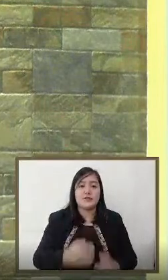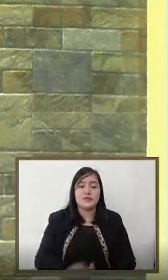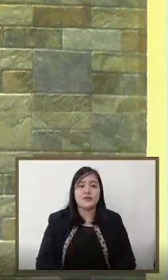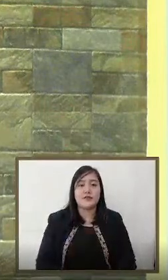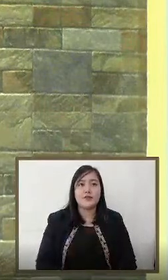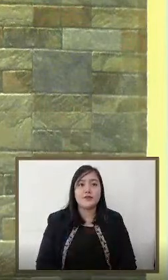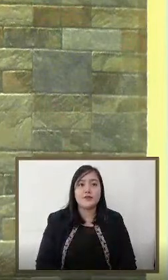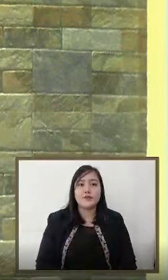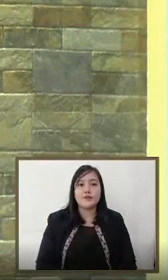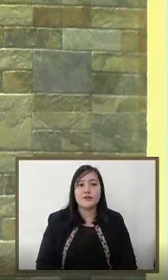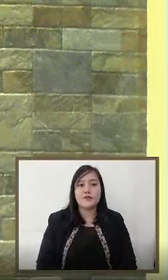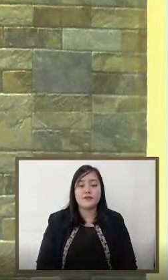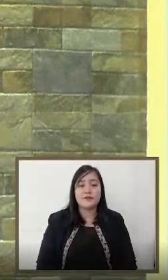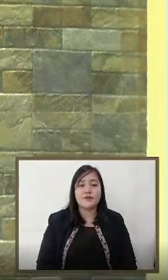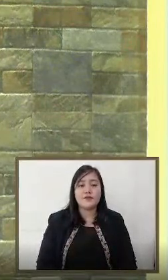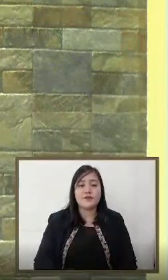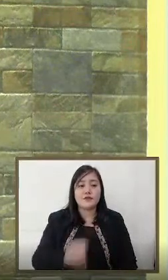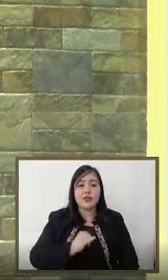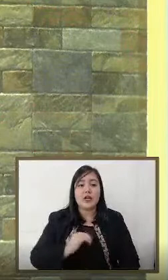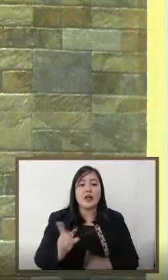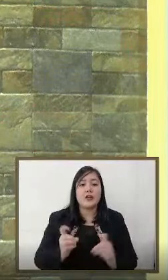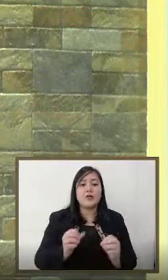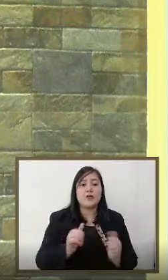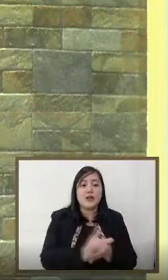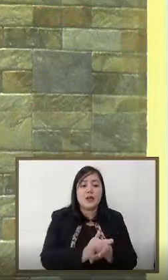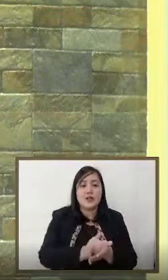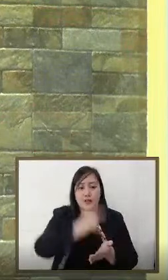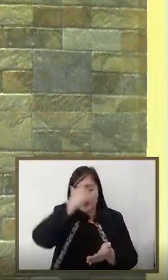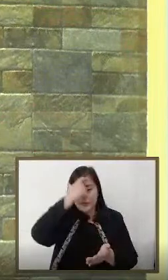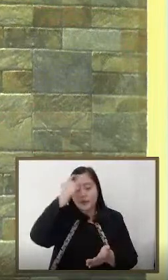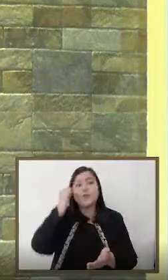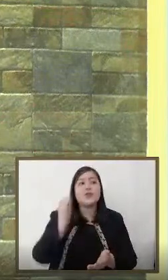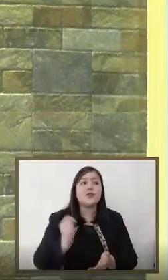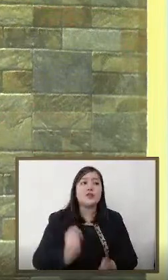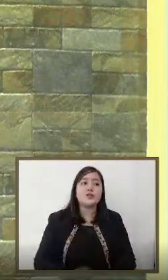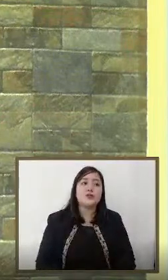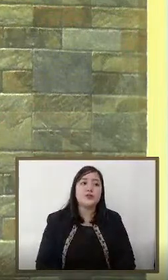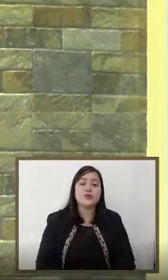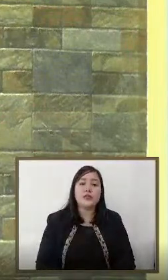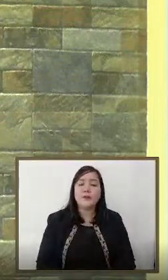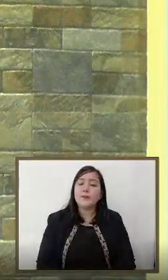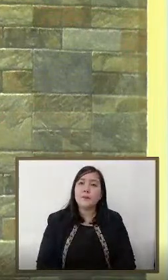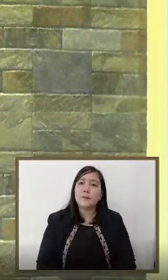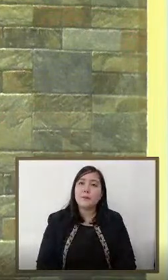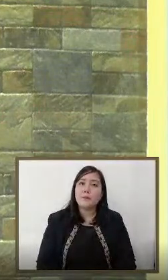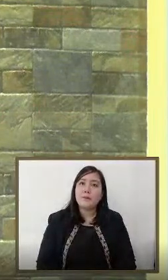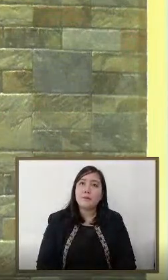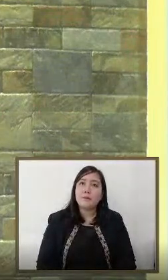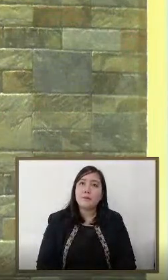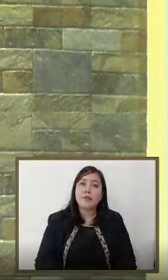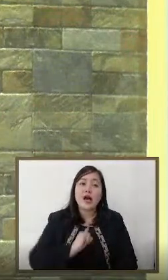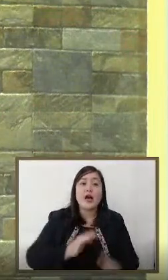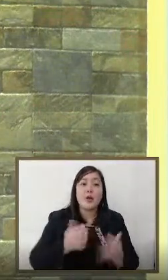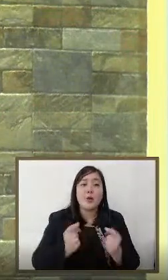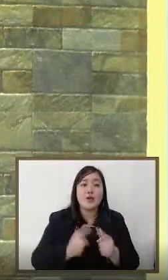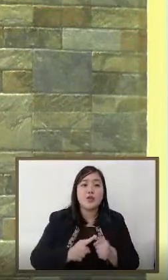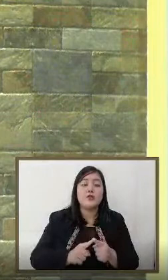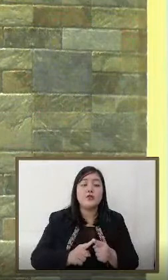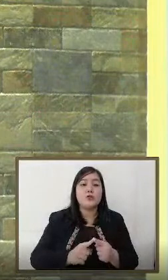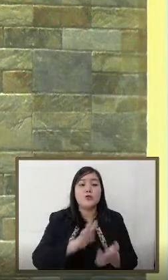na putahe na inihahanda. At hindi naman ako nabigo doon kasi ang dami po talagang